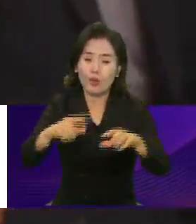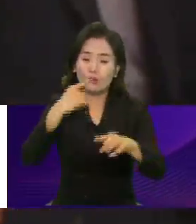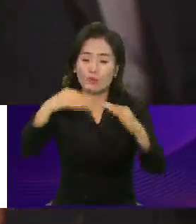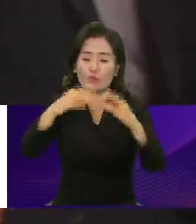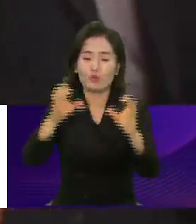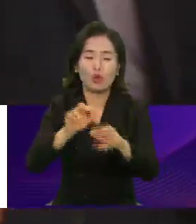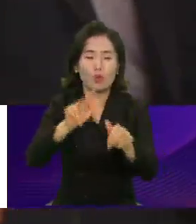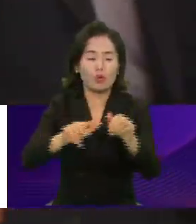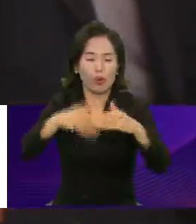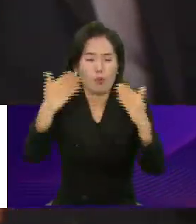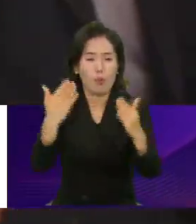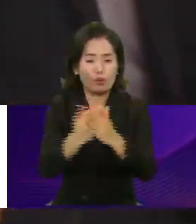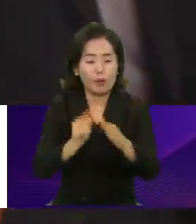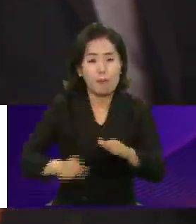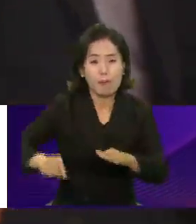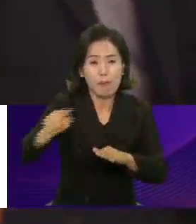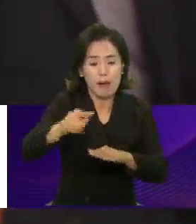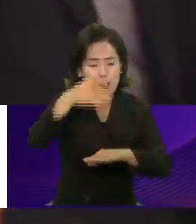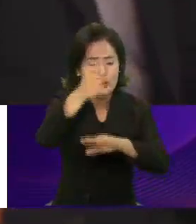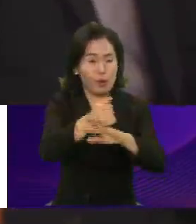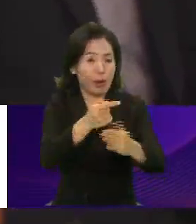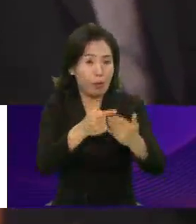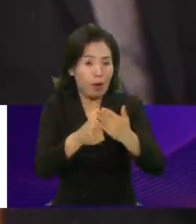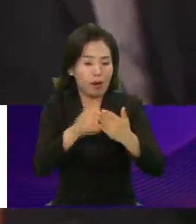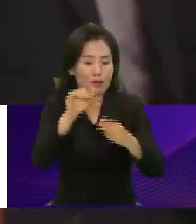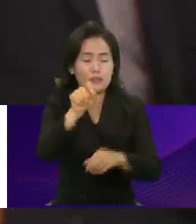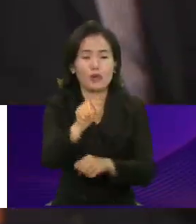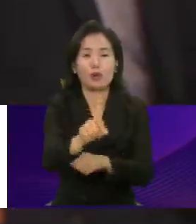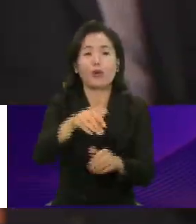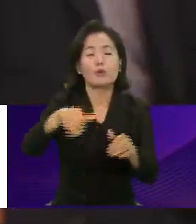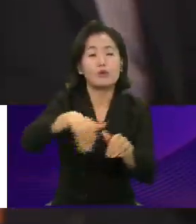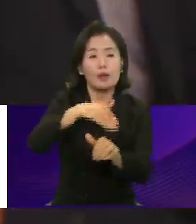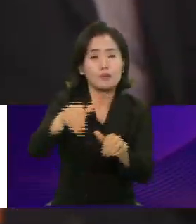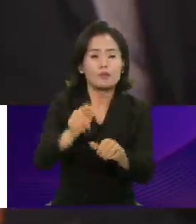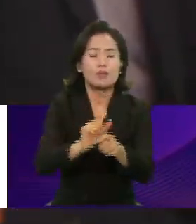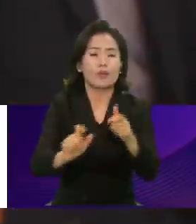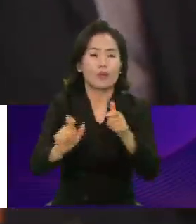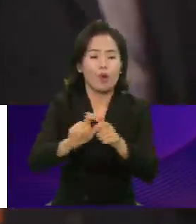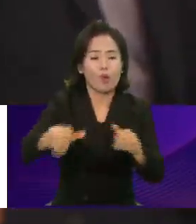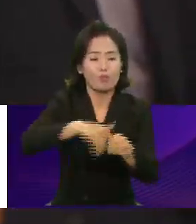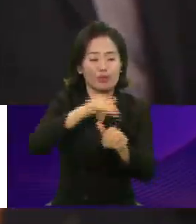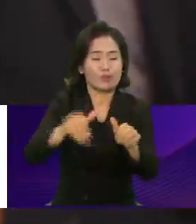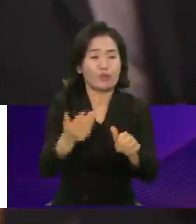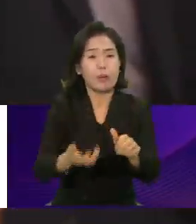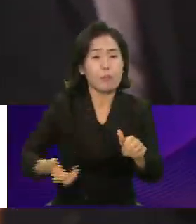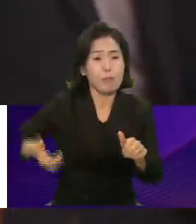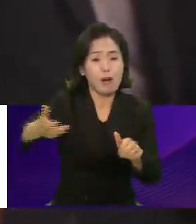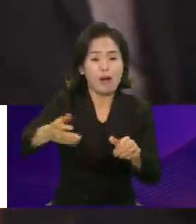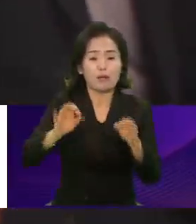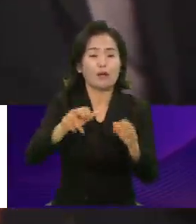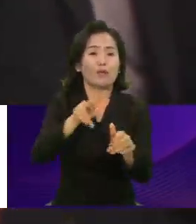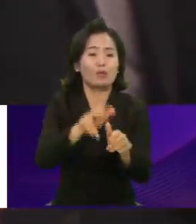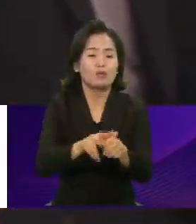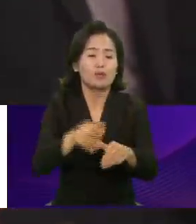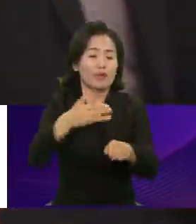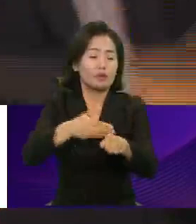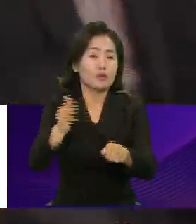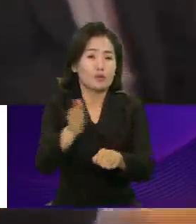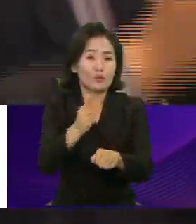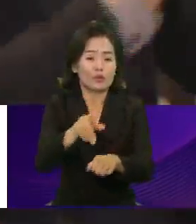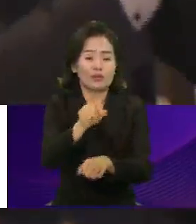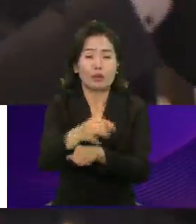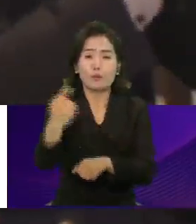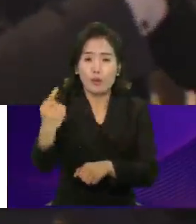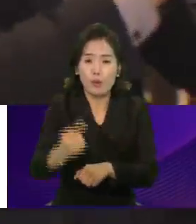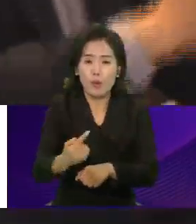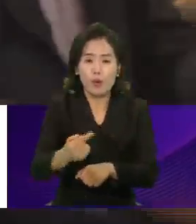모두 우세하다는 출구조사 결과가 나오면서 이곳 선거 캠프는 크게 고무된 분위기입니다. 김문수 후보도 조금 전 8시쯤 이곳